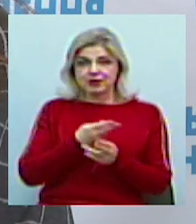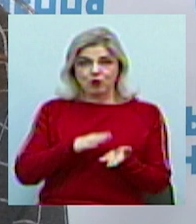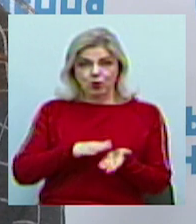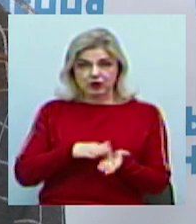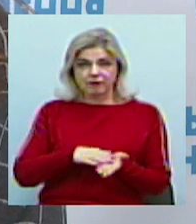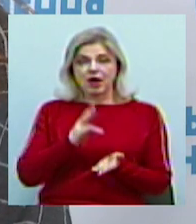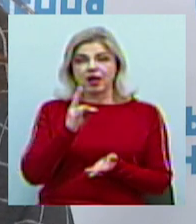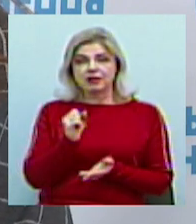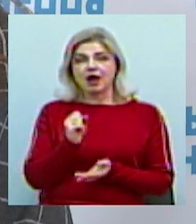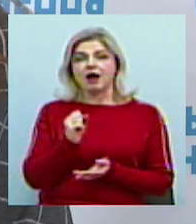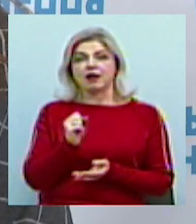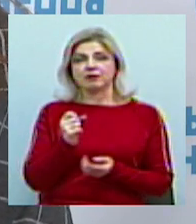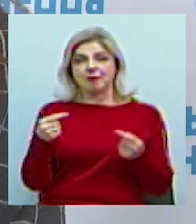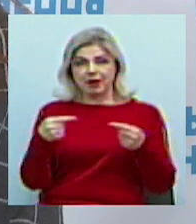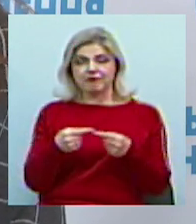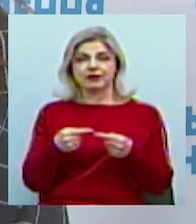на